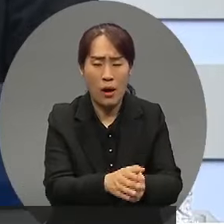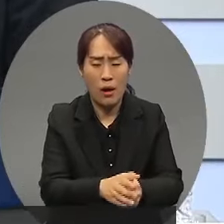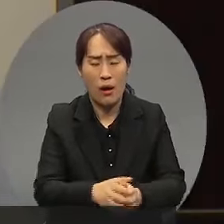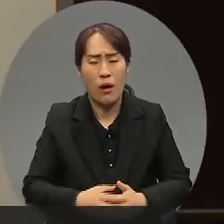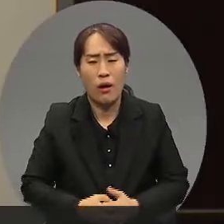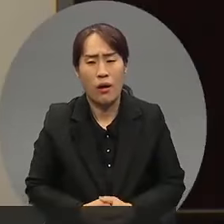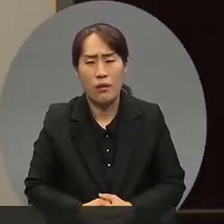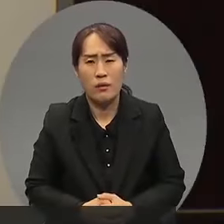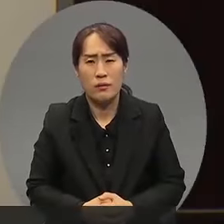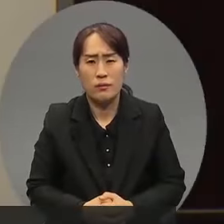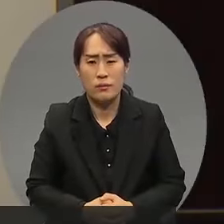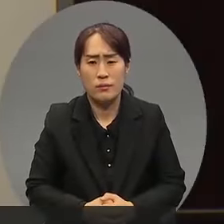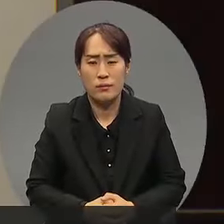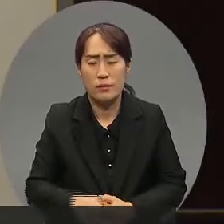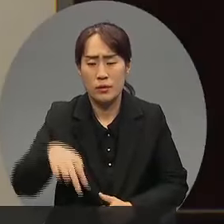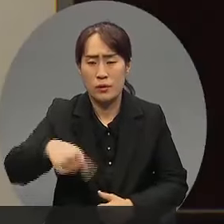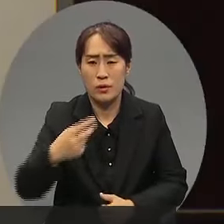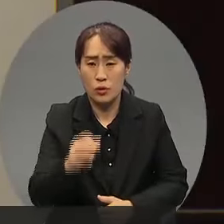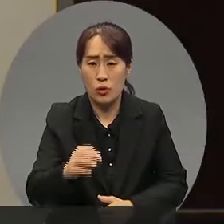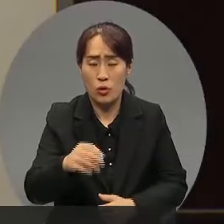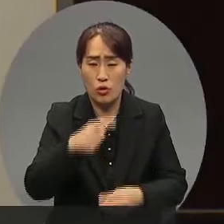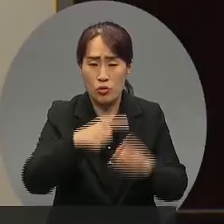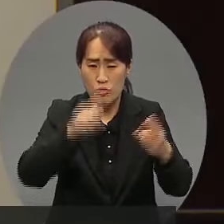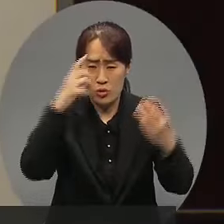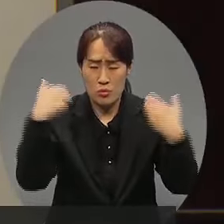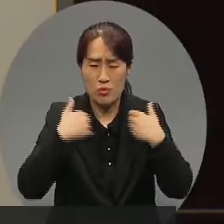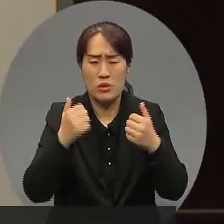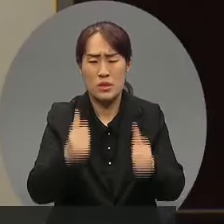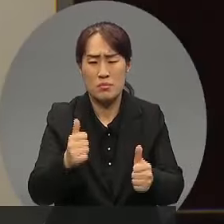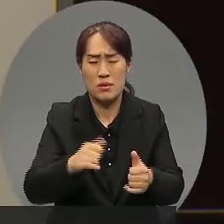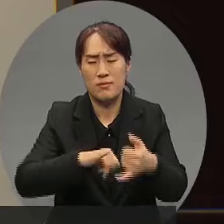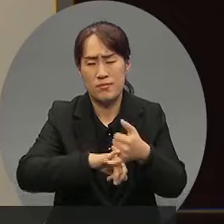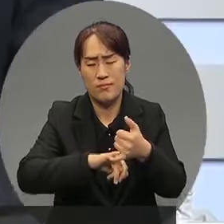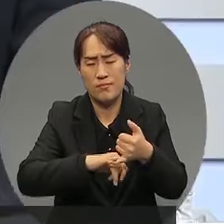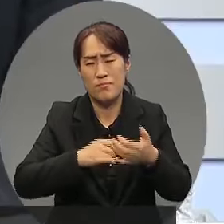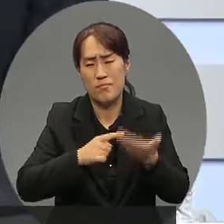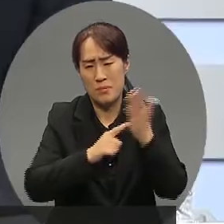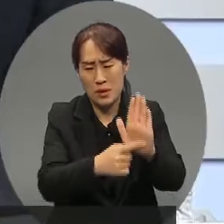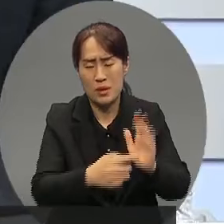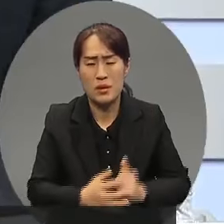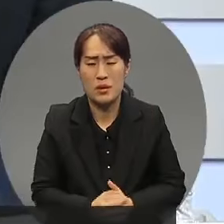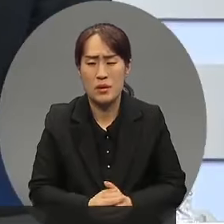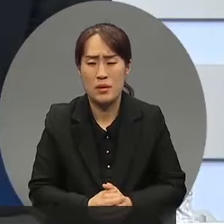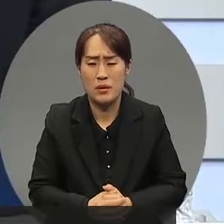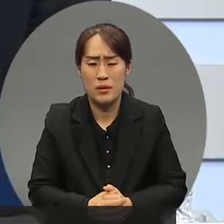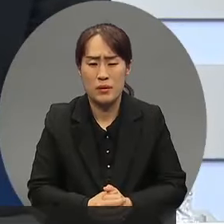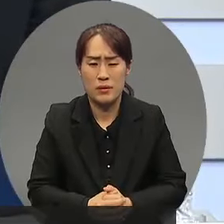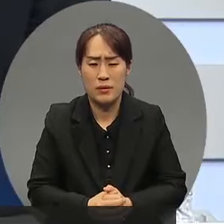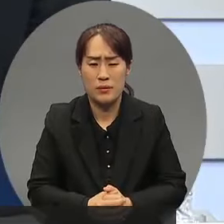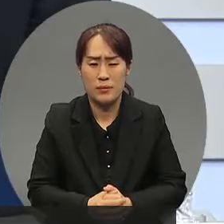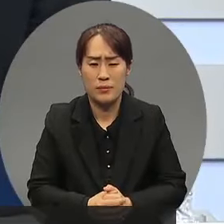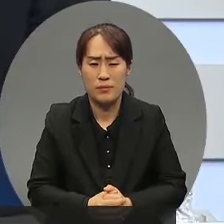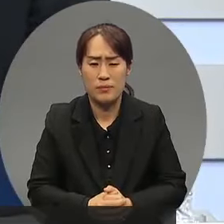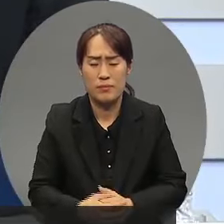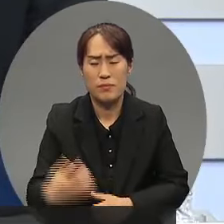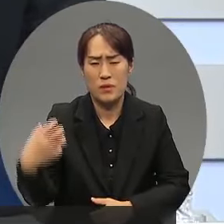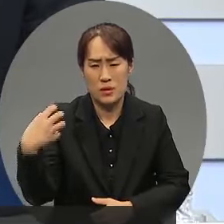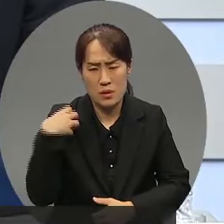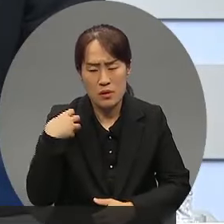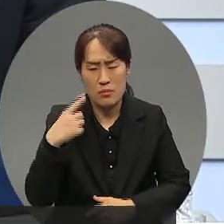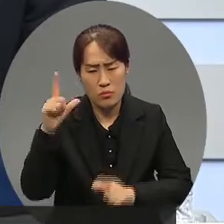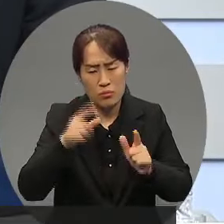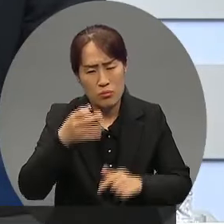없 후보는 윤성 정부에 대한 심판을 강조했습니다 책임 있는 이제 자세를 가져야